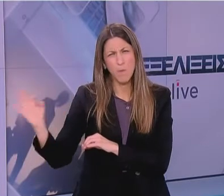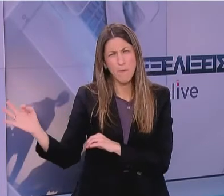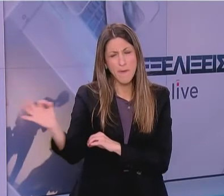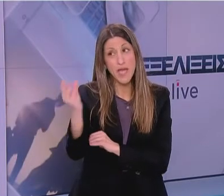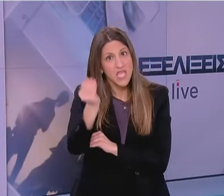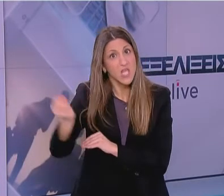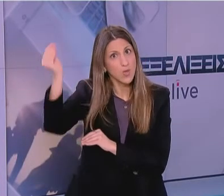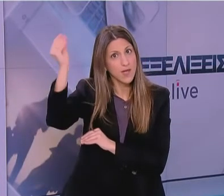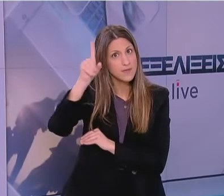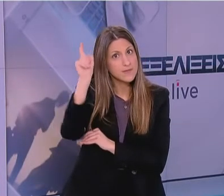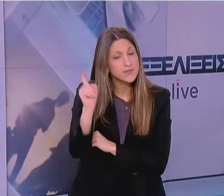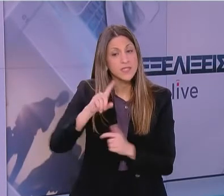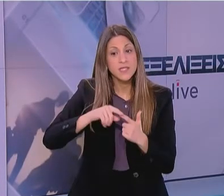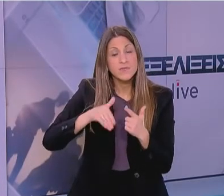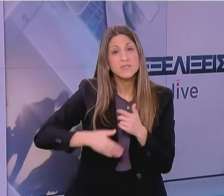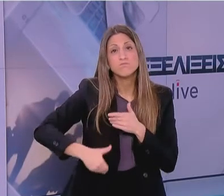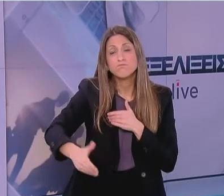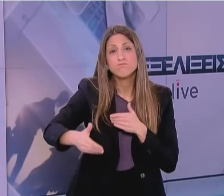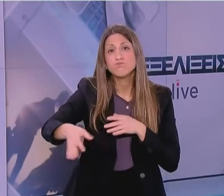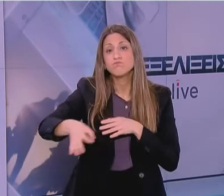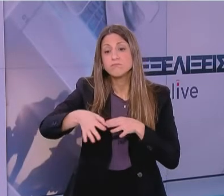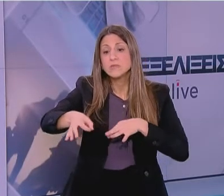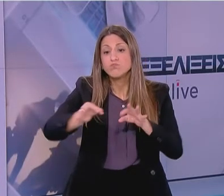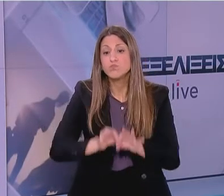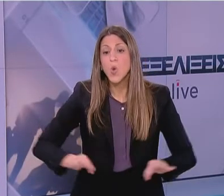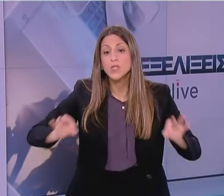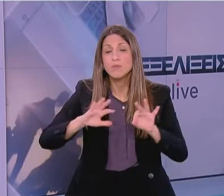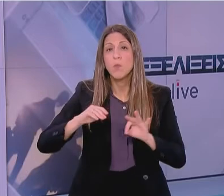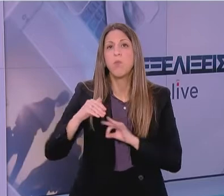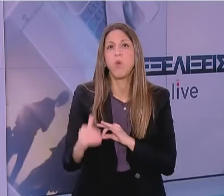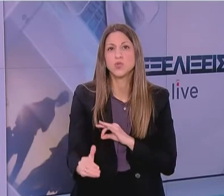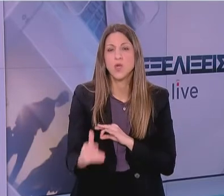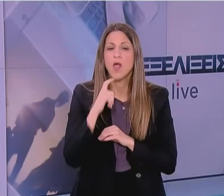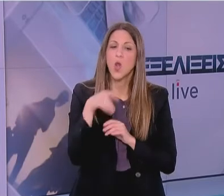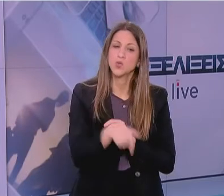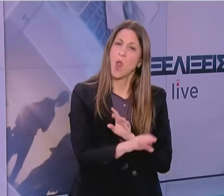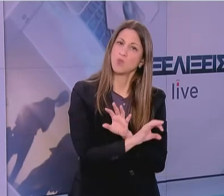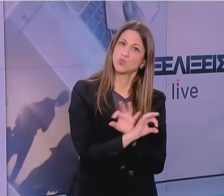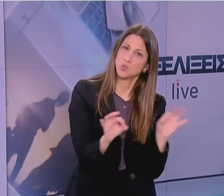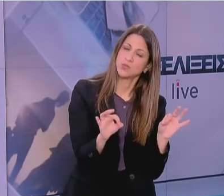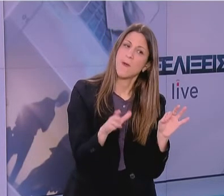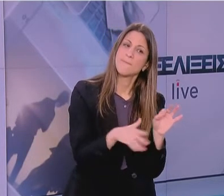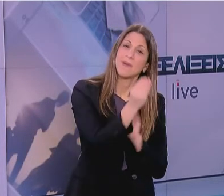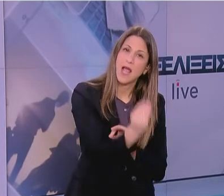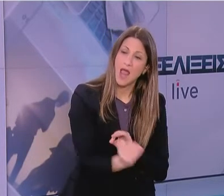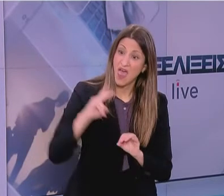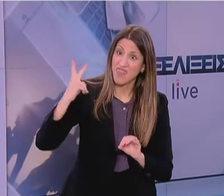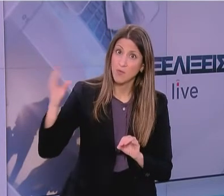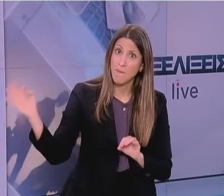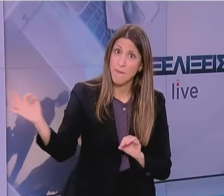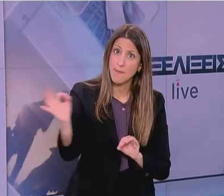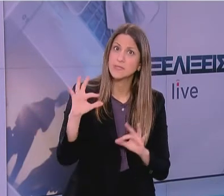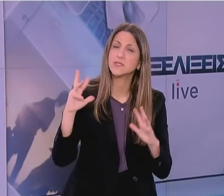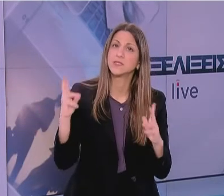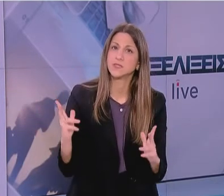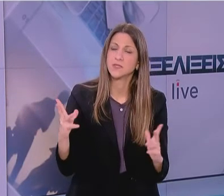Πώς θα γίνει ο σχεδιασμός της επόμενης ημέρας, ώστε να μην συναντήσουμε μπροστά μας αυτό που αφήνουμε τώρα πίσω μας? Για παράδειγμα, στη στρατηγική